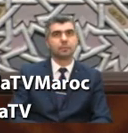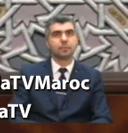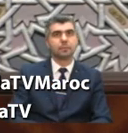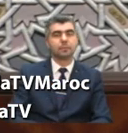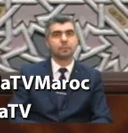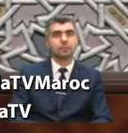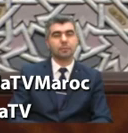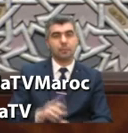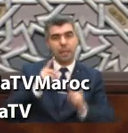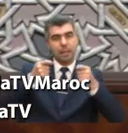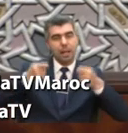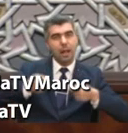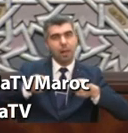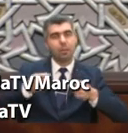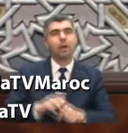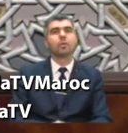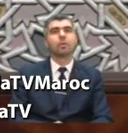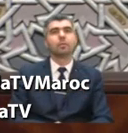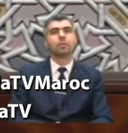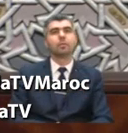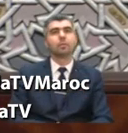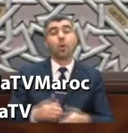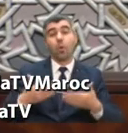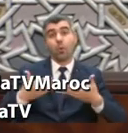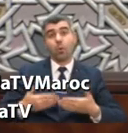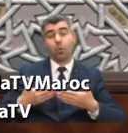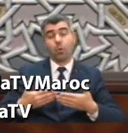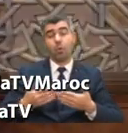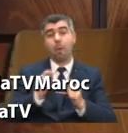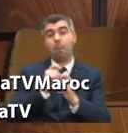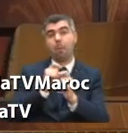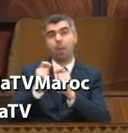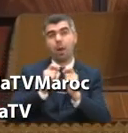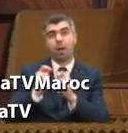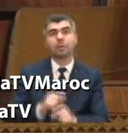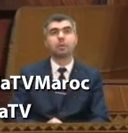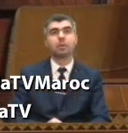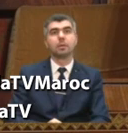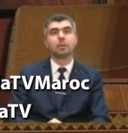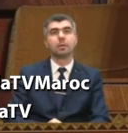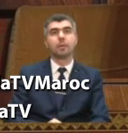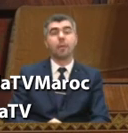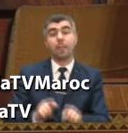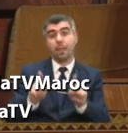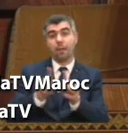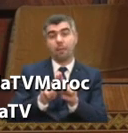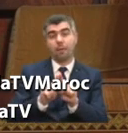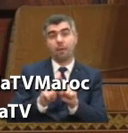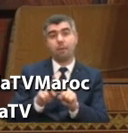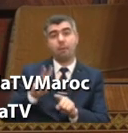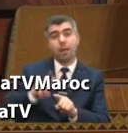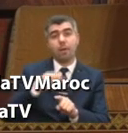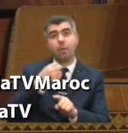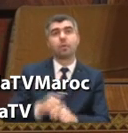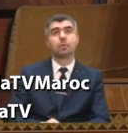السلام عليكم ورحمة الله تعالى وبركاته. اليوم احنا تناقشوا هذا الواقع اللي هو